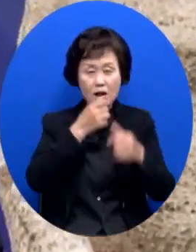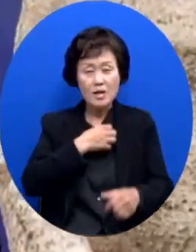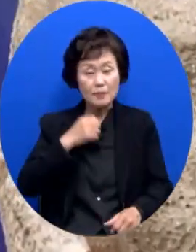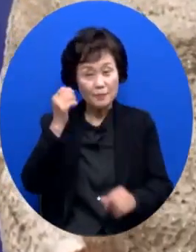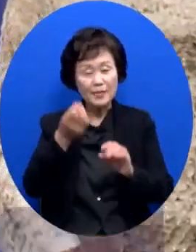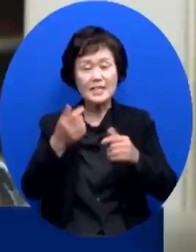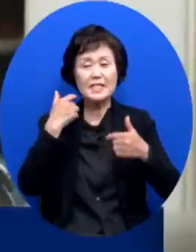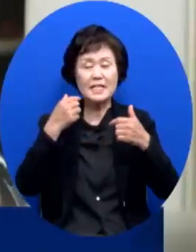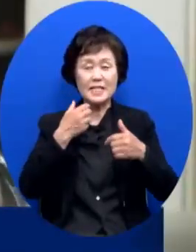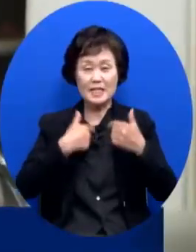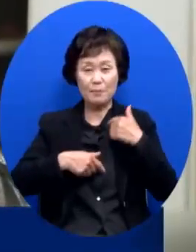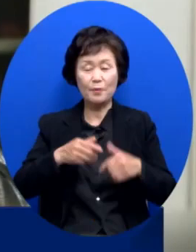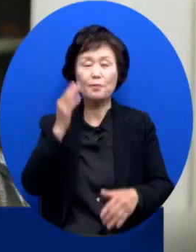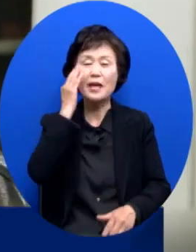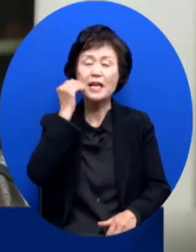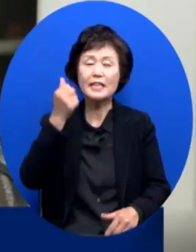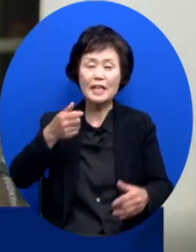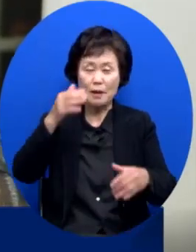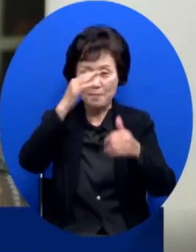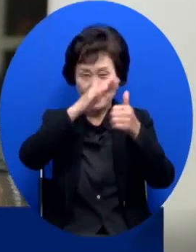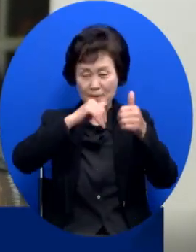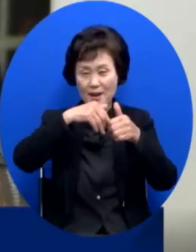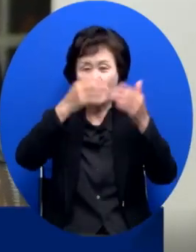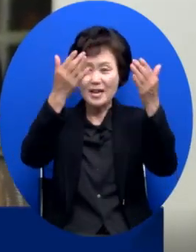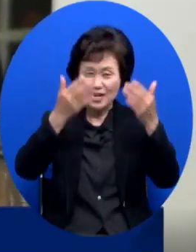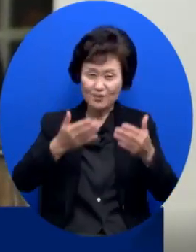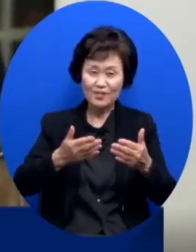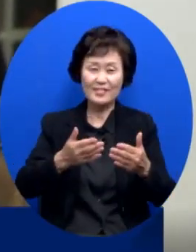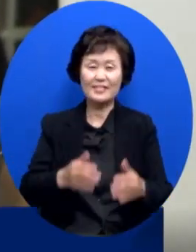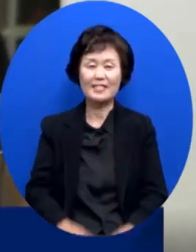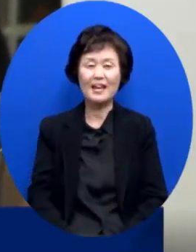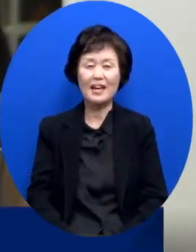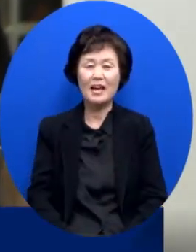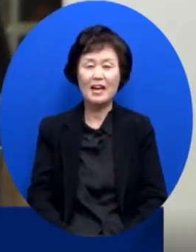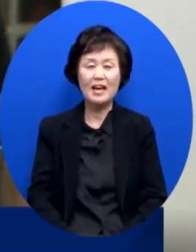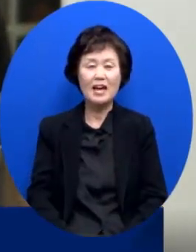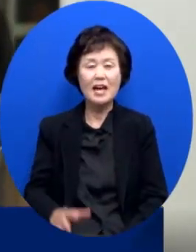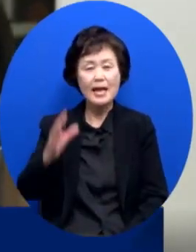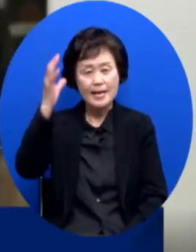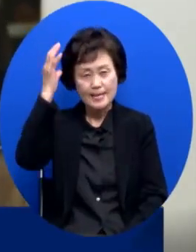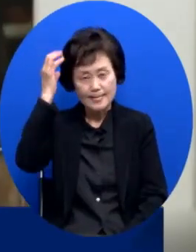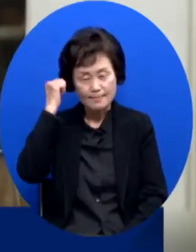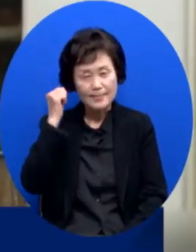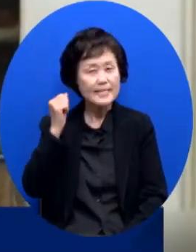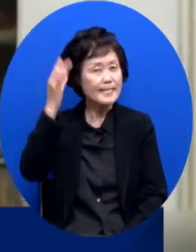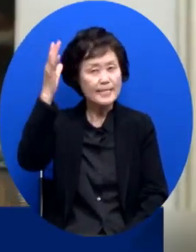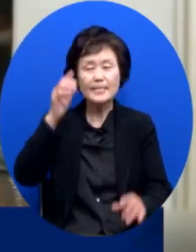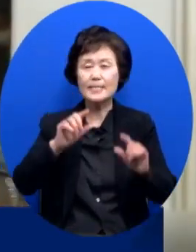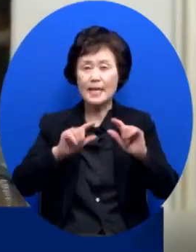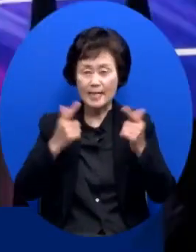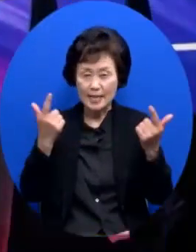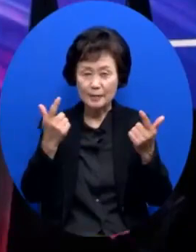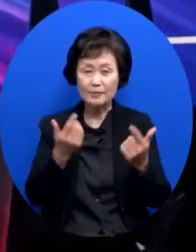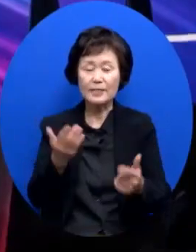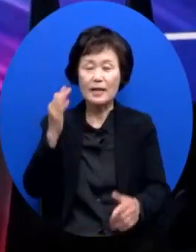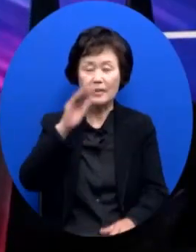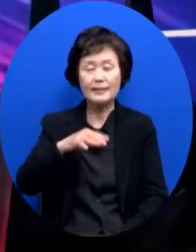발라주신다. I don't forget this. Only I forgive.